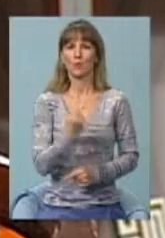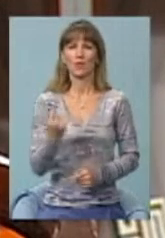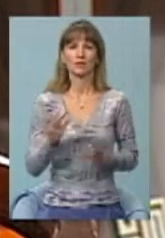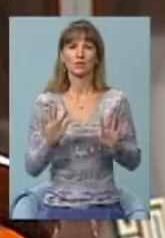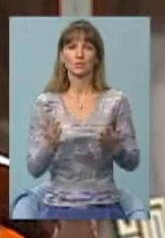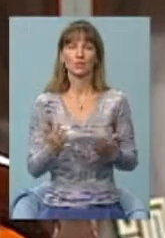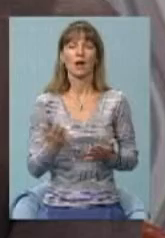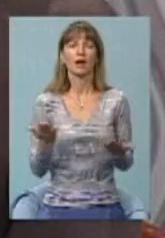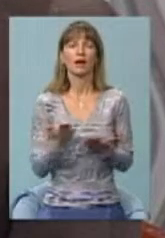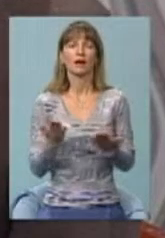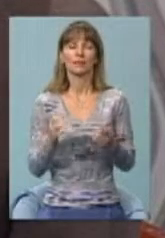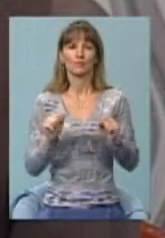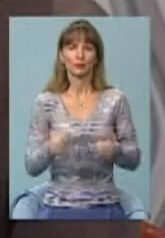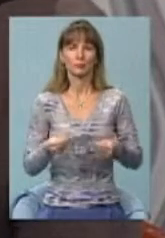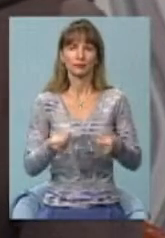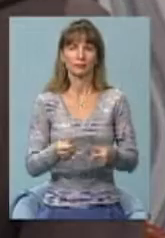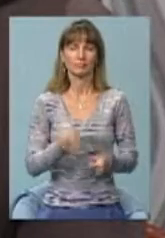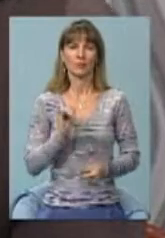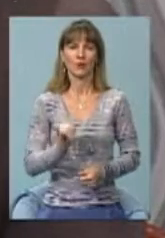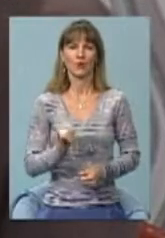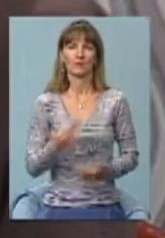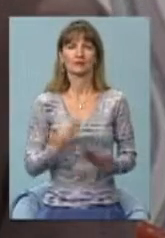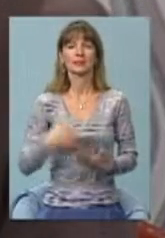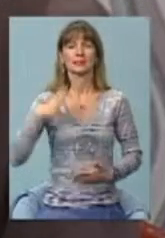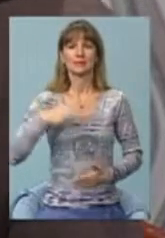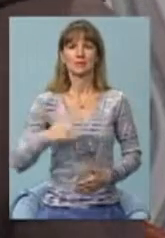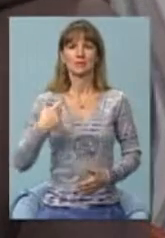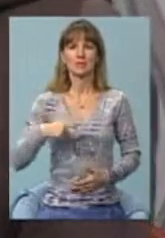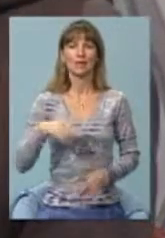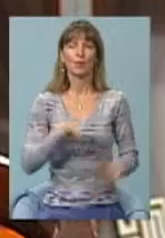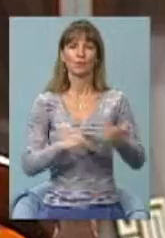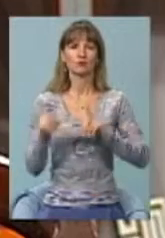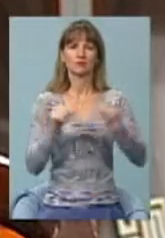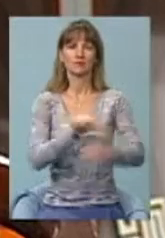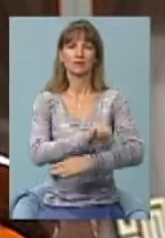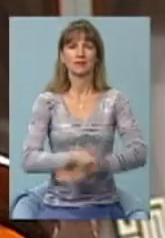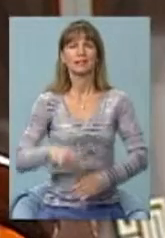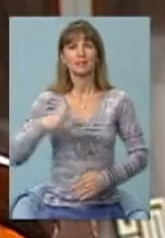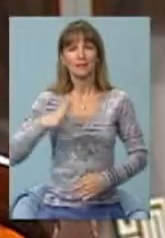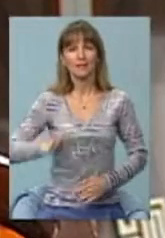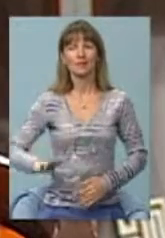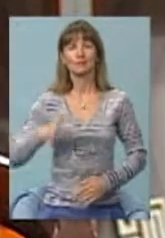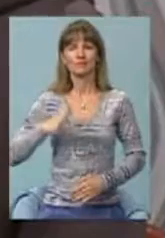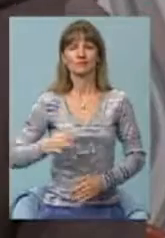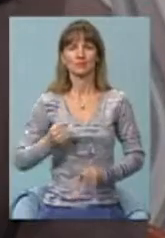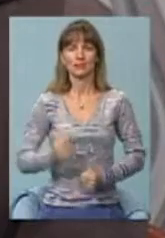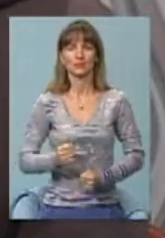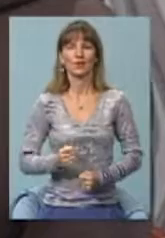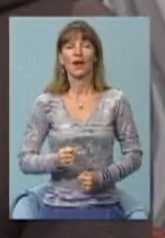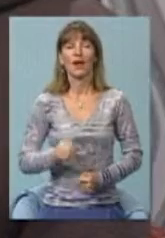випадках. А як воно може діяти негативно? Наприклад, стримує себе кудись поїхати за кордон, от стримую, і тут бац,